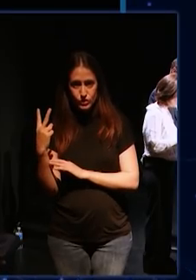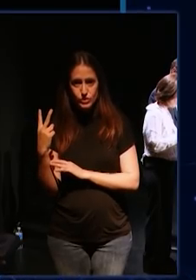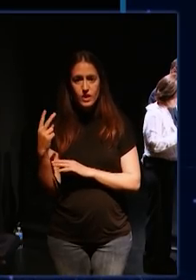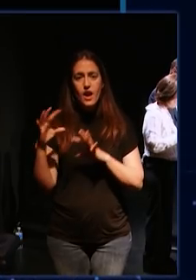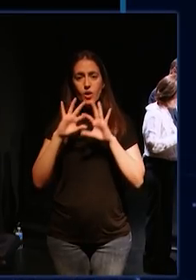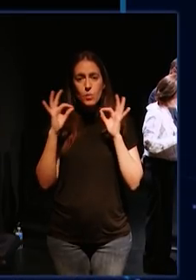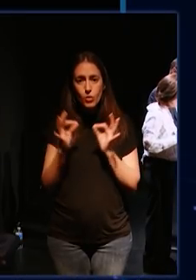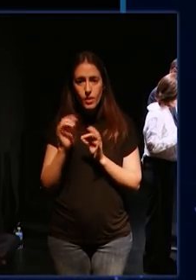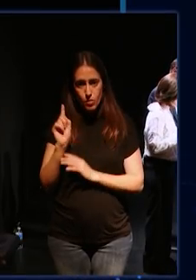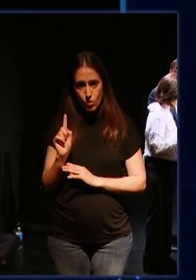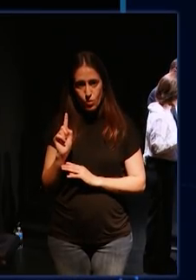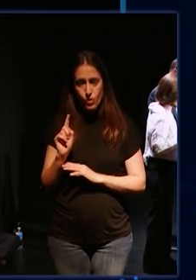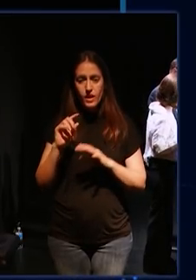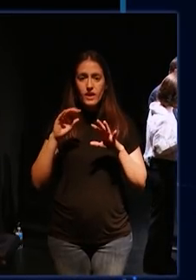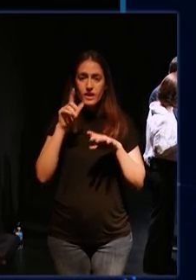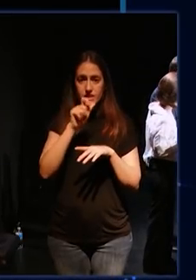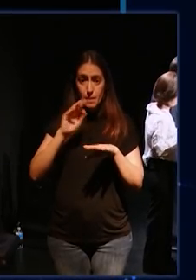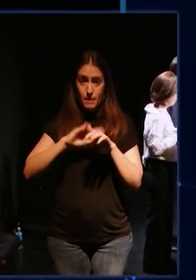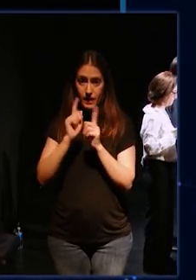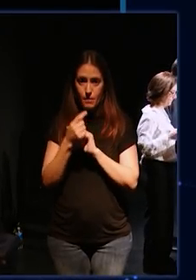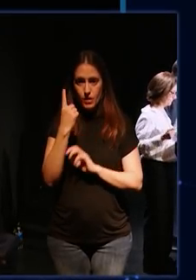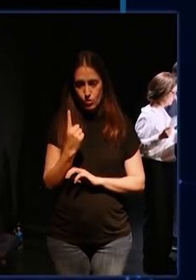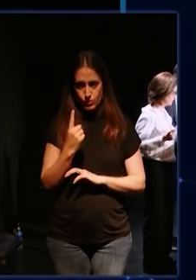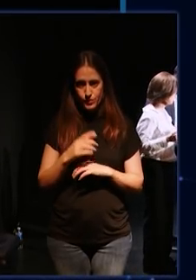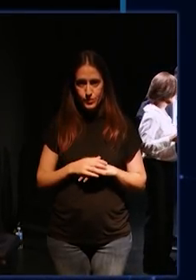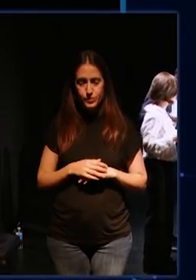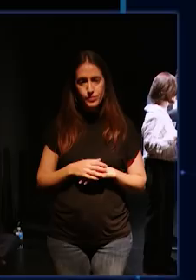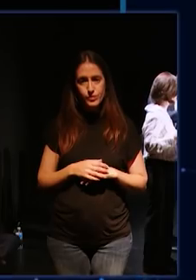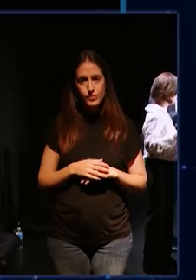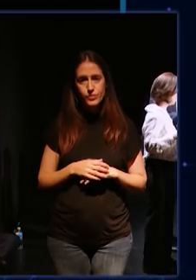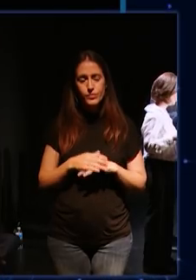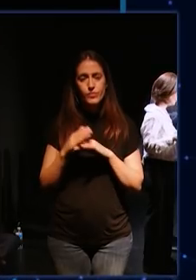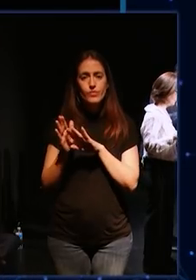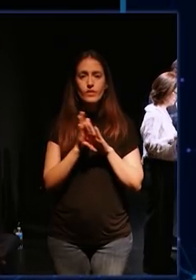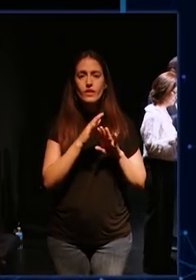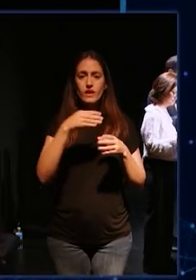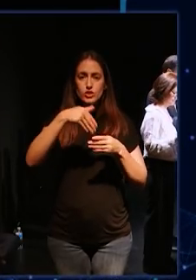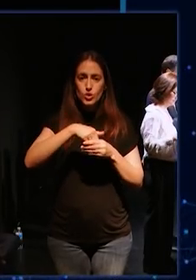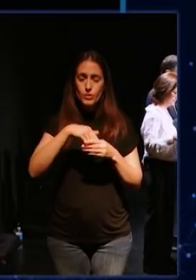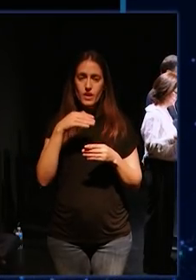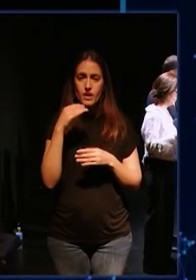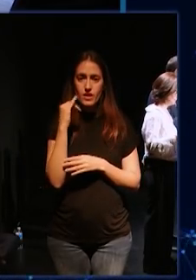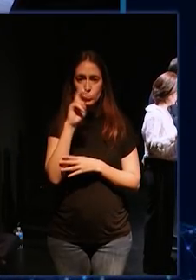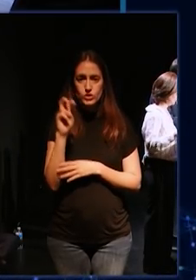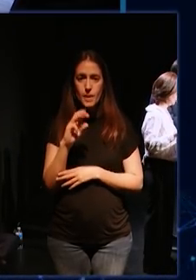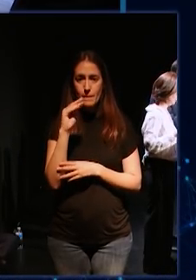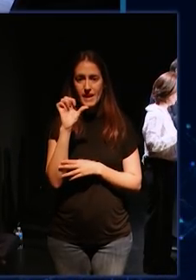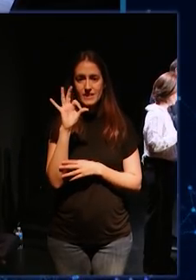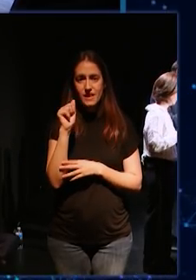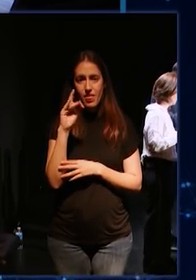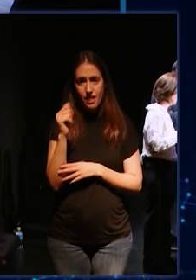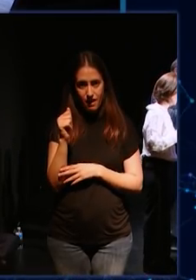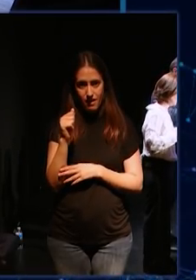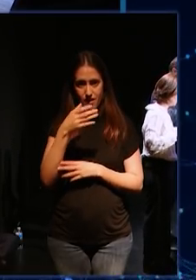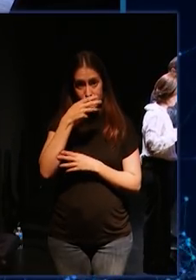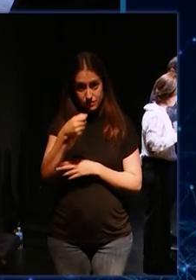Comú Podem 1 i Gent pel Canvi 1. Tinc aquí ara el sobre del Josep Quesada, del Partit dels Socialistes, aviam què